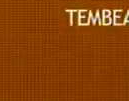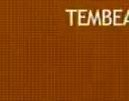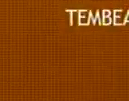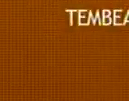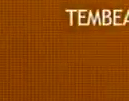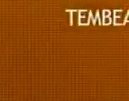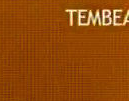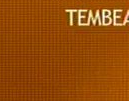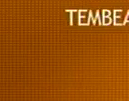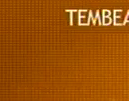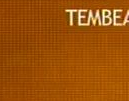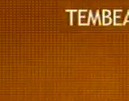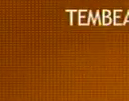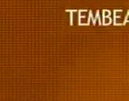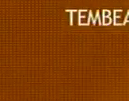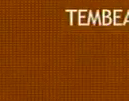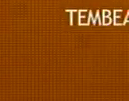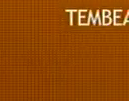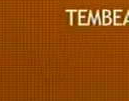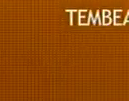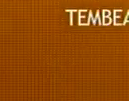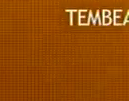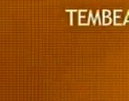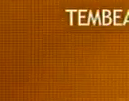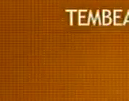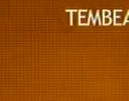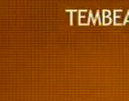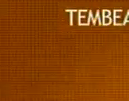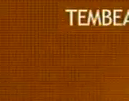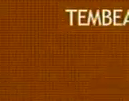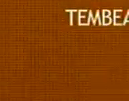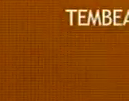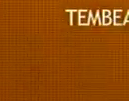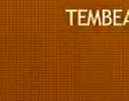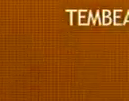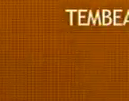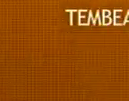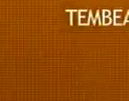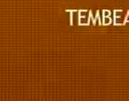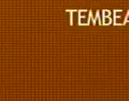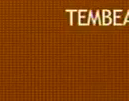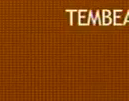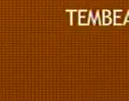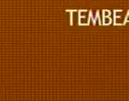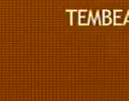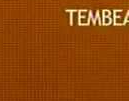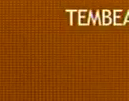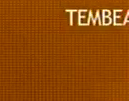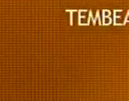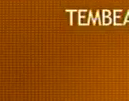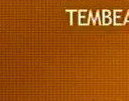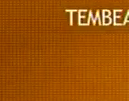Na katika makala ya tembea Kenya hii leo, tumekupeleka katika eneo la Mama Ngina huko Mombasa, palipo na mapochopocho ya